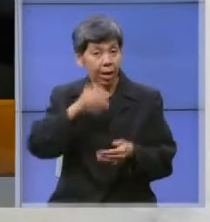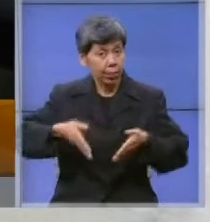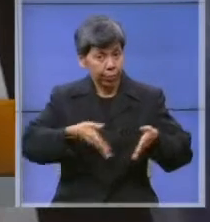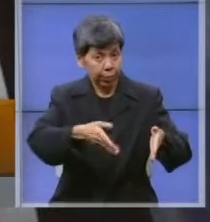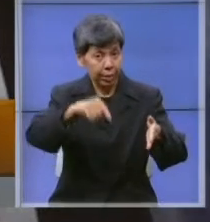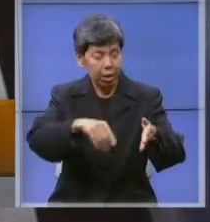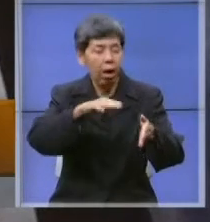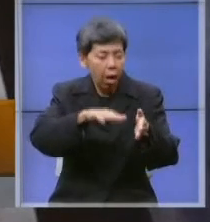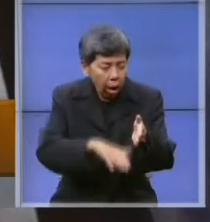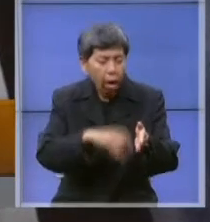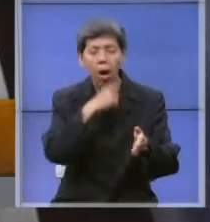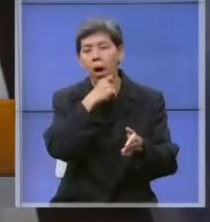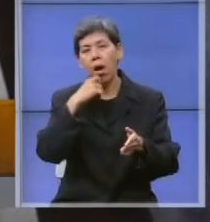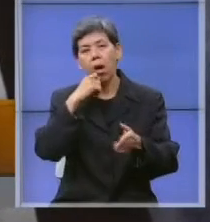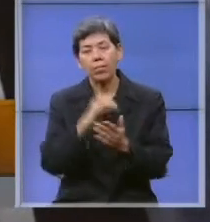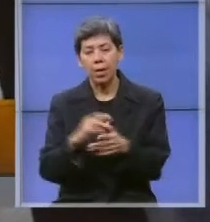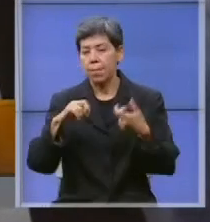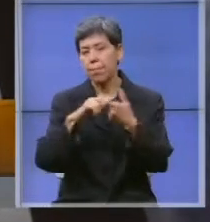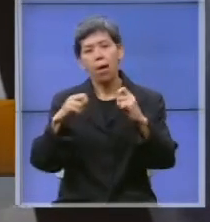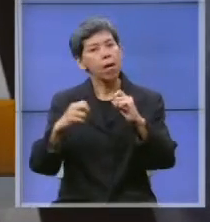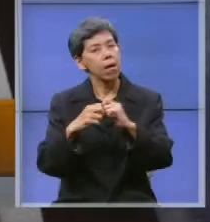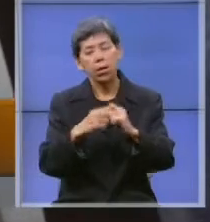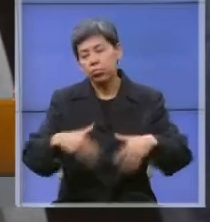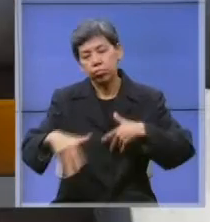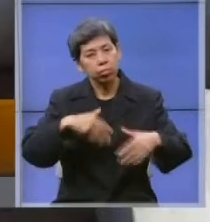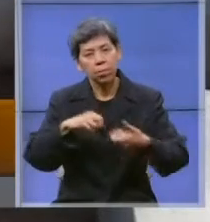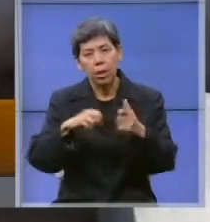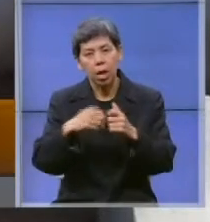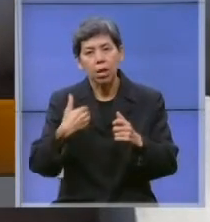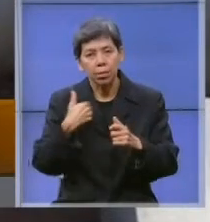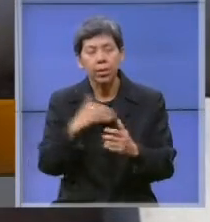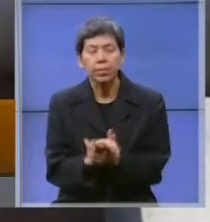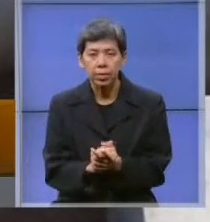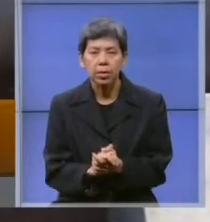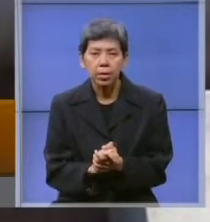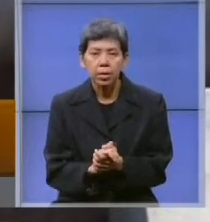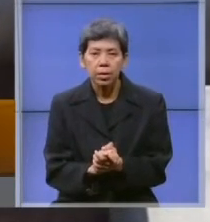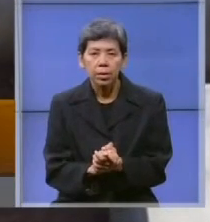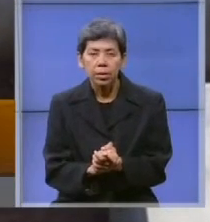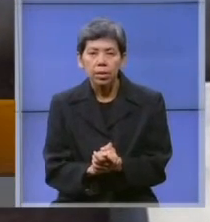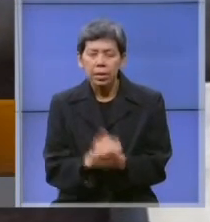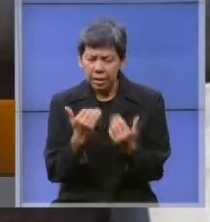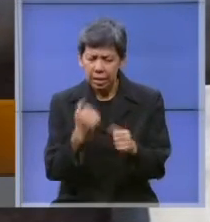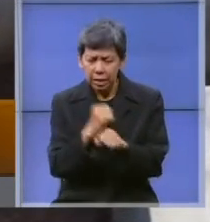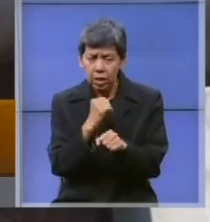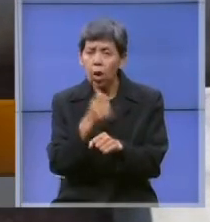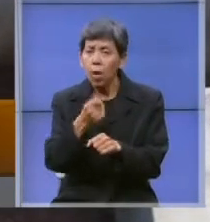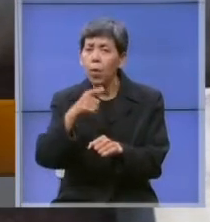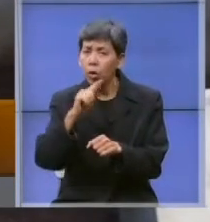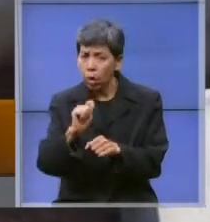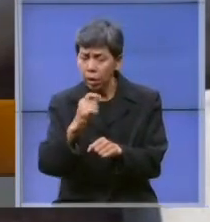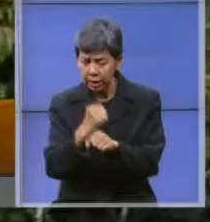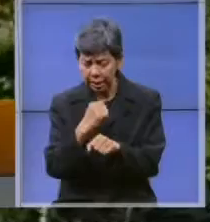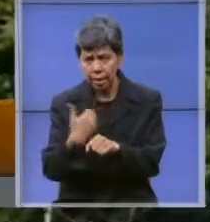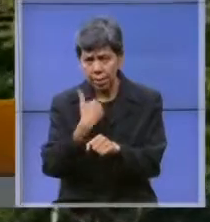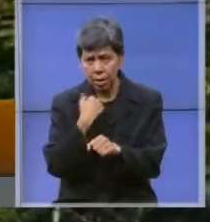รีก็แห้งขอดเช่นเดียวกันส่งผลกระทบต่อชาวบ้าน ตรงนี้หยุดผลิตประปา สัตว์ใหญ่กว่า 1,700 ครัวเรือนด้านอบต.ห้วยสัตว์ใหญ่ได้น